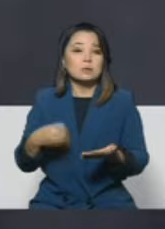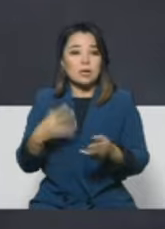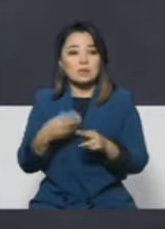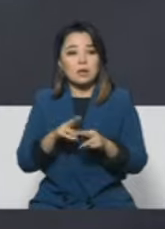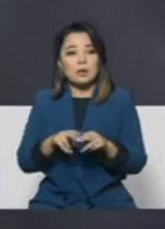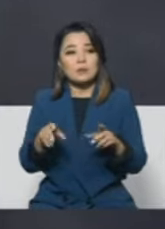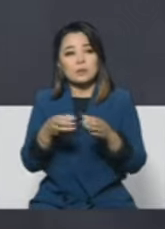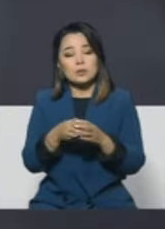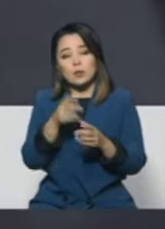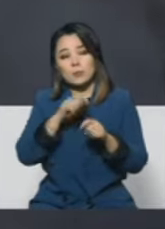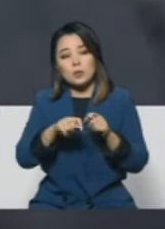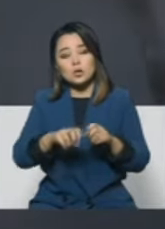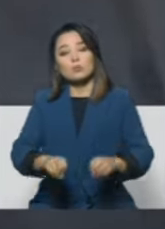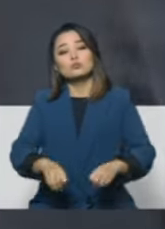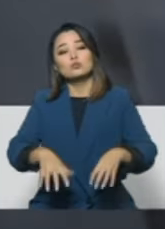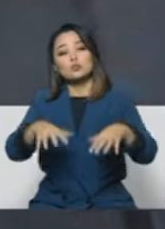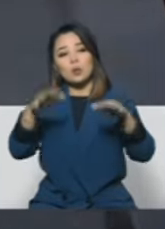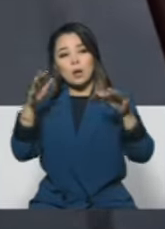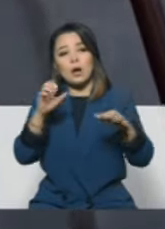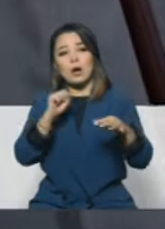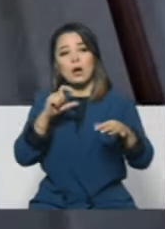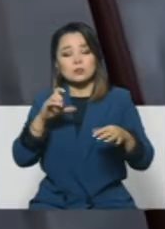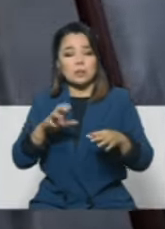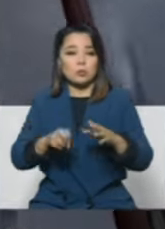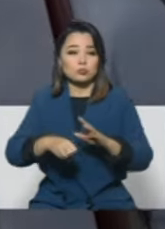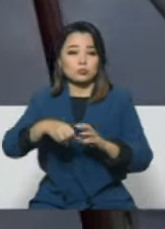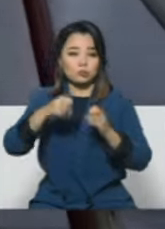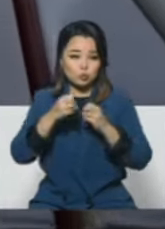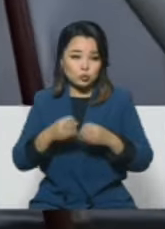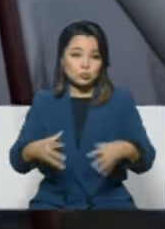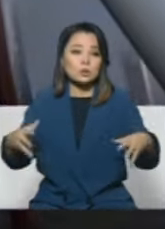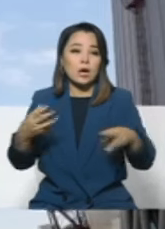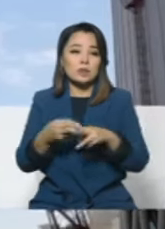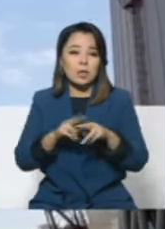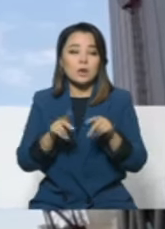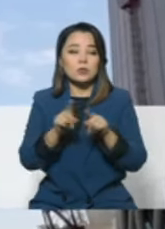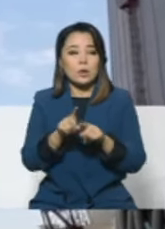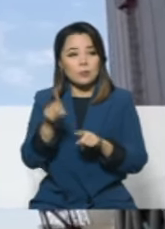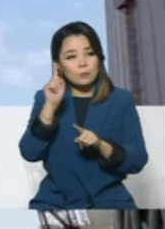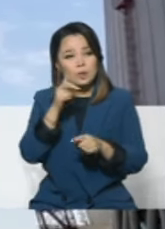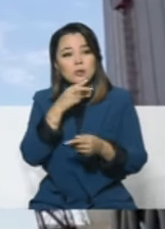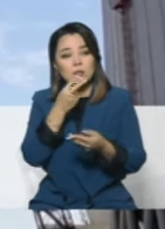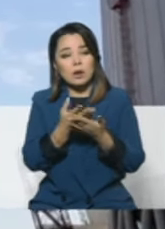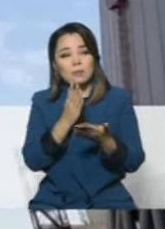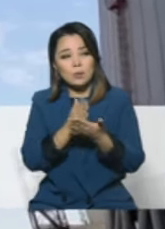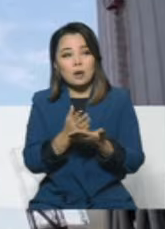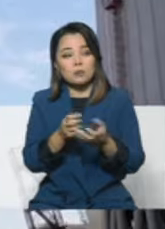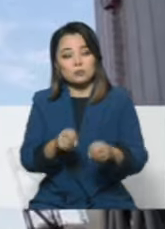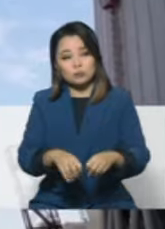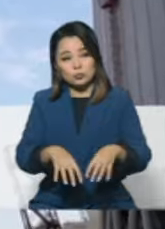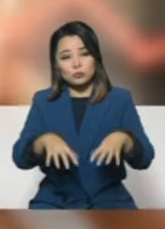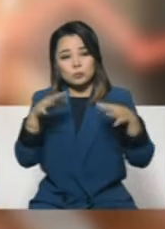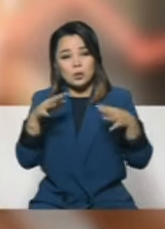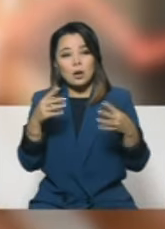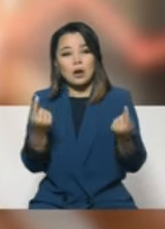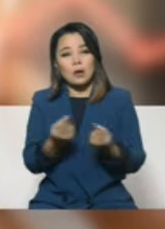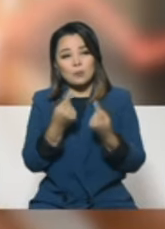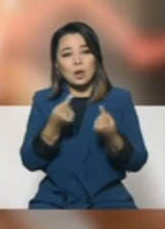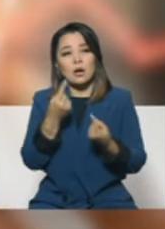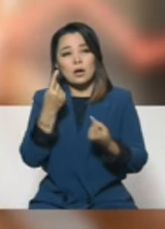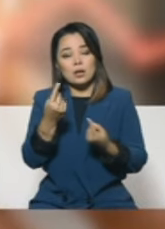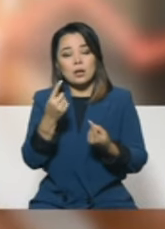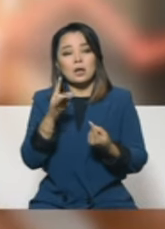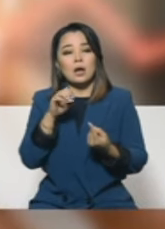салыстырады. Шайнектің буы секілді АЭС мұнараларынан шығатын түтін де осы бу екенін ескерген жөн. Әлемдік тәжірибеге сүйенсек, бір